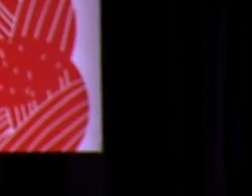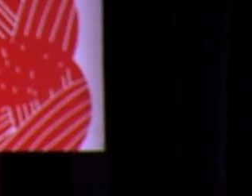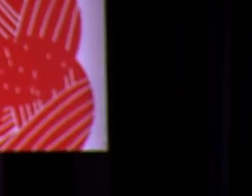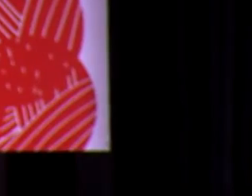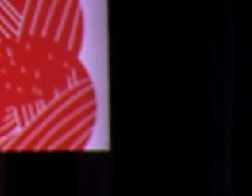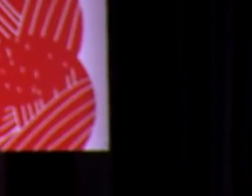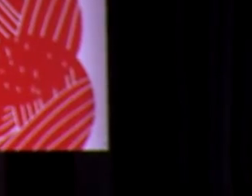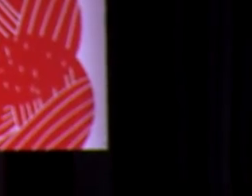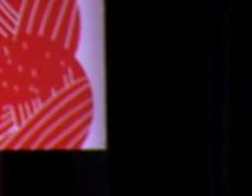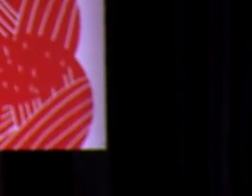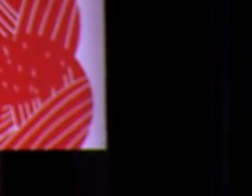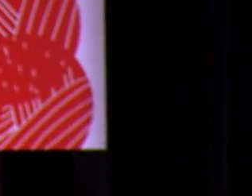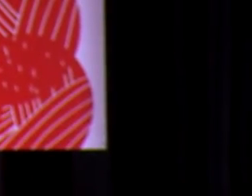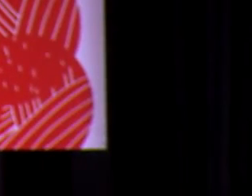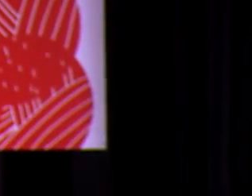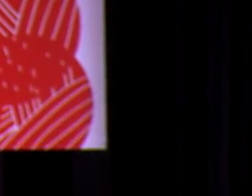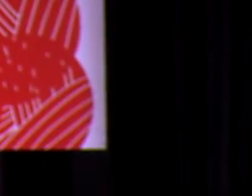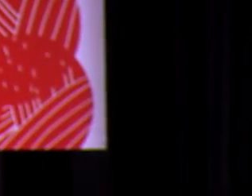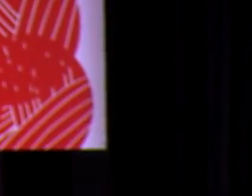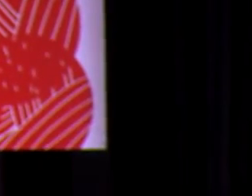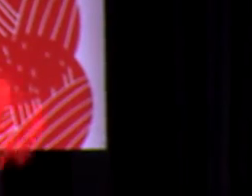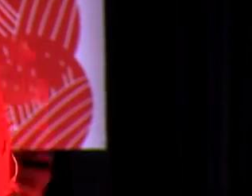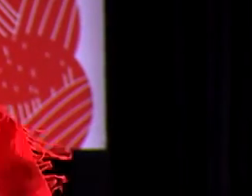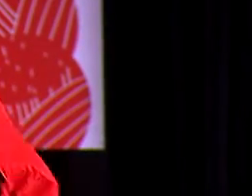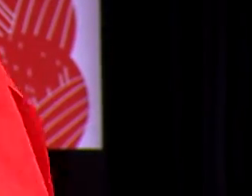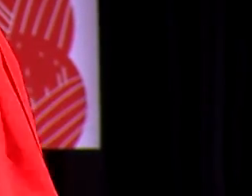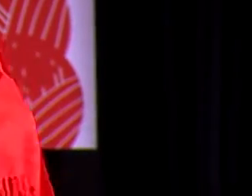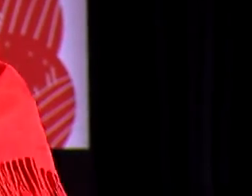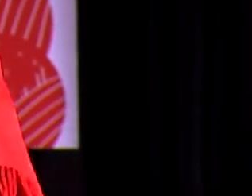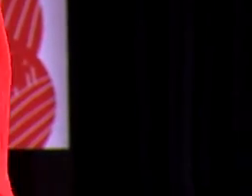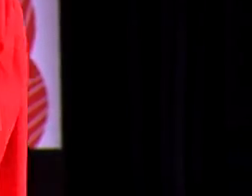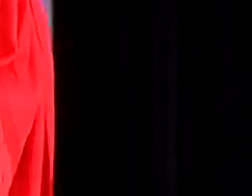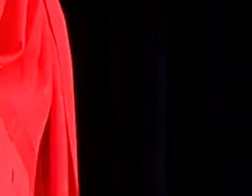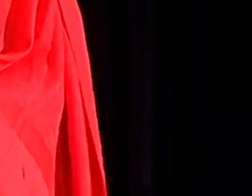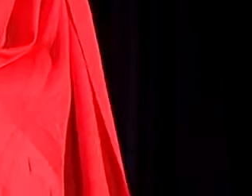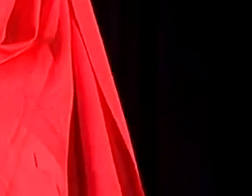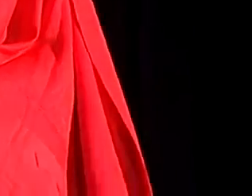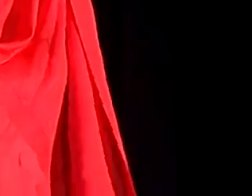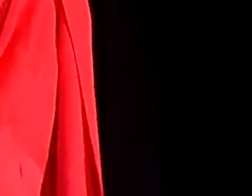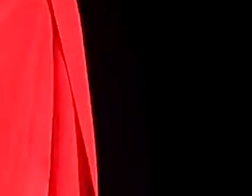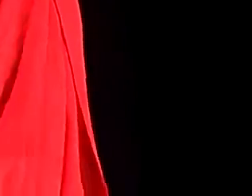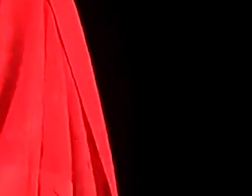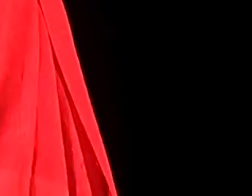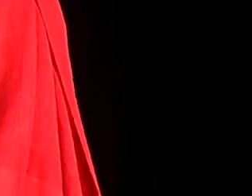πρωτοπώ, για το κουκί ή για το ρεβίθι. Ας αρχίσω το λοιπόν για να μην μακρηγορώ.